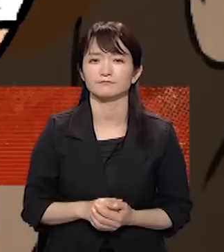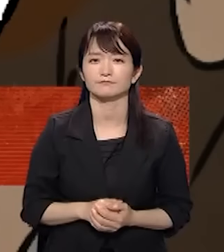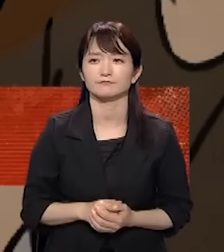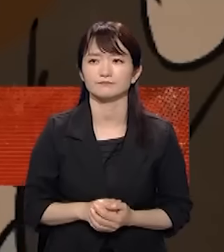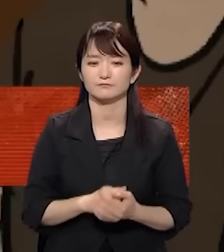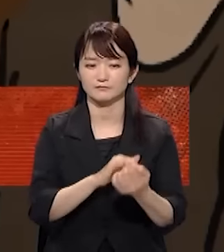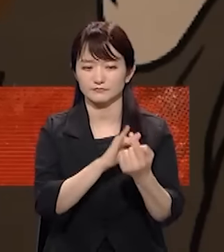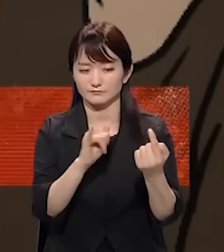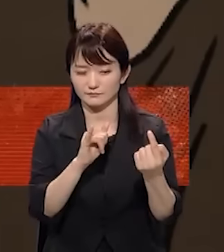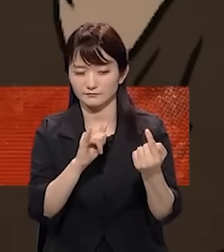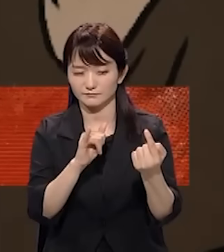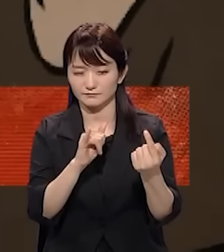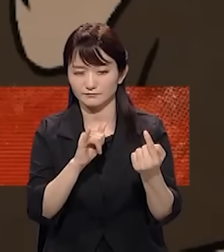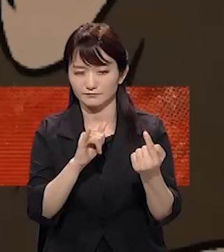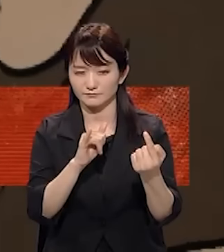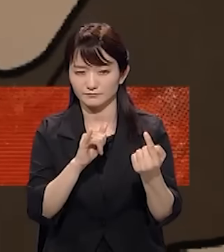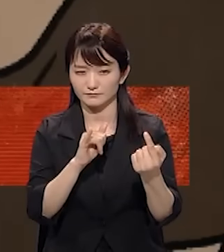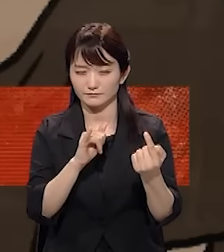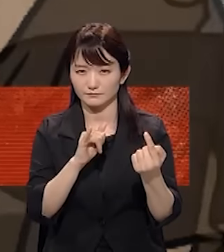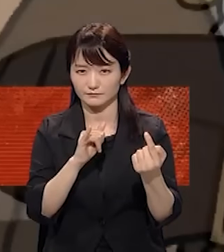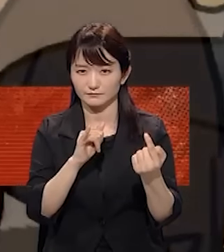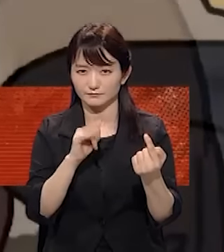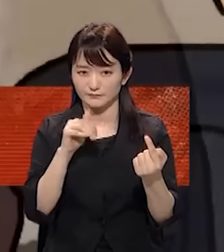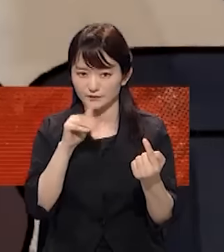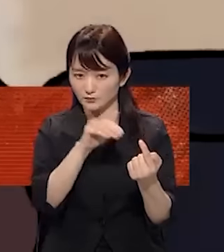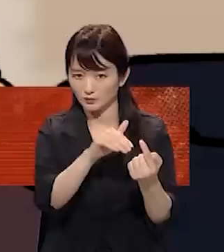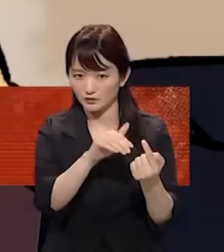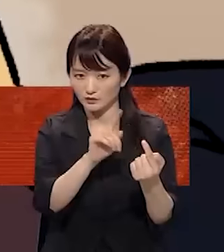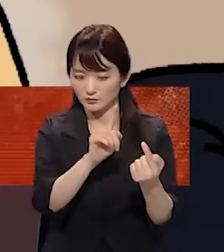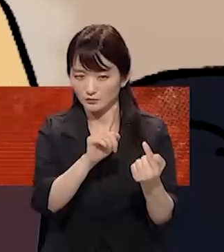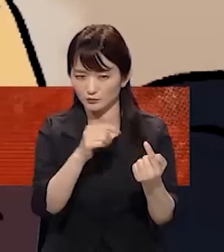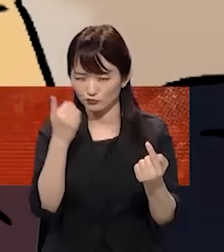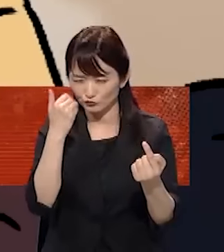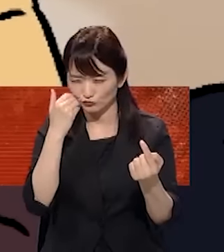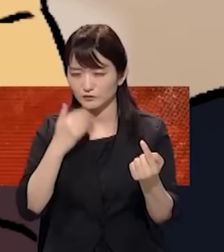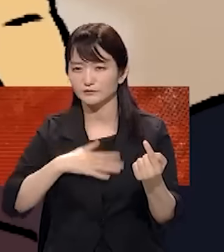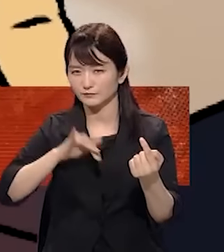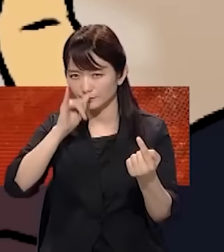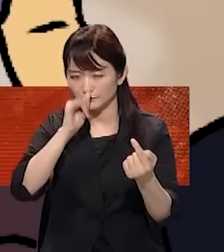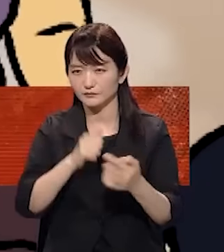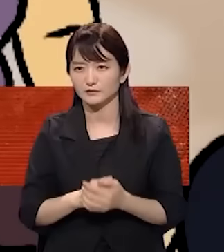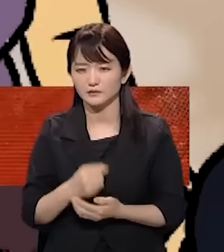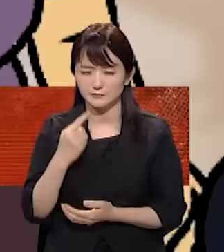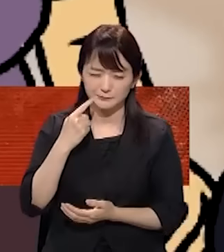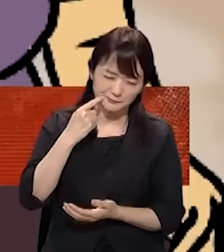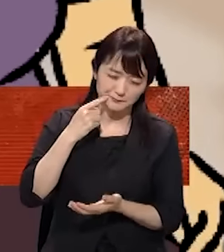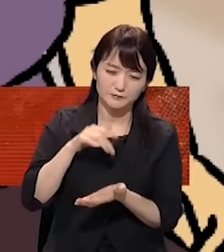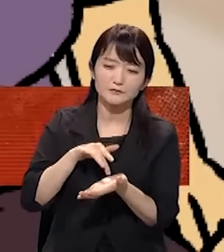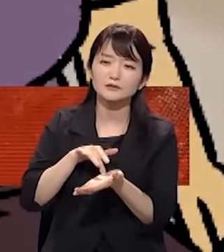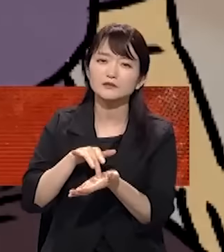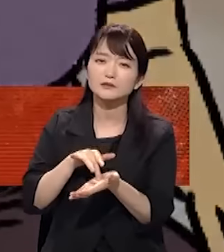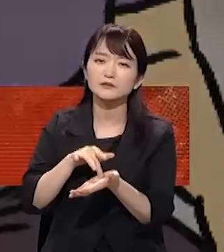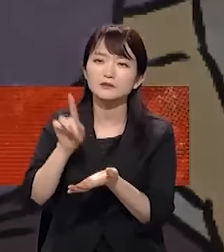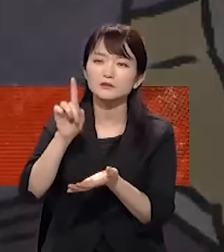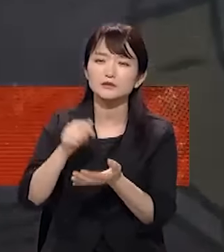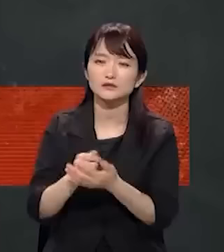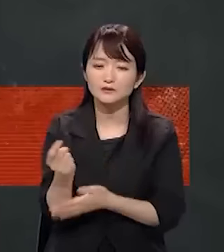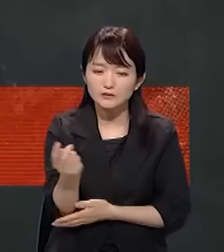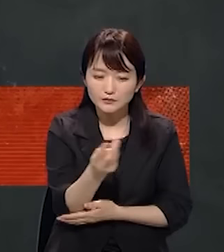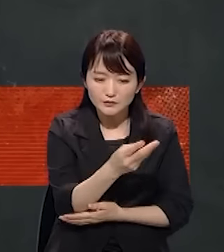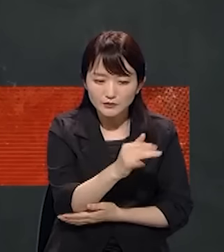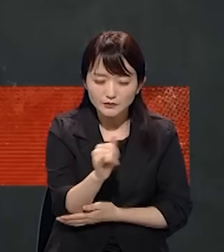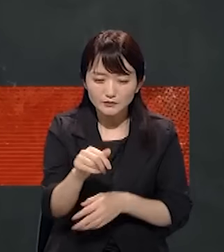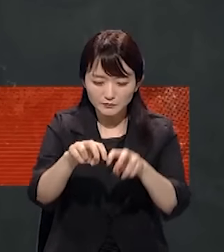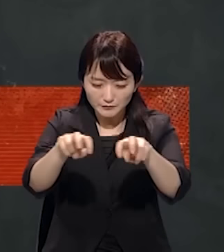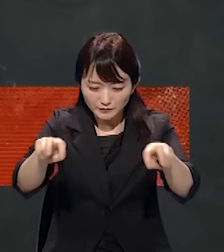질 하게 되면 바로 어떤 사람이 특정이 될 수가 있거든요 그래서 이제 통상이 독공을 사건 같은 경우는 여러 사람들을